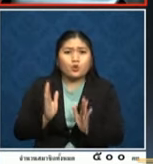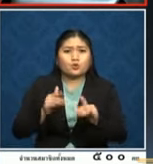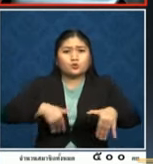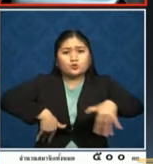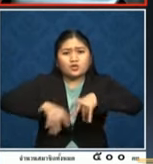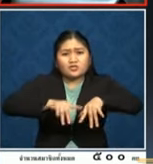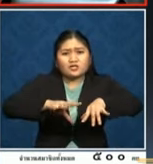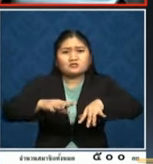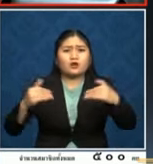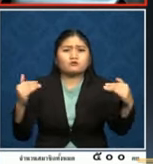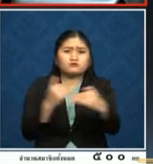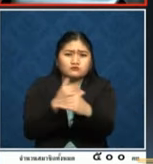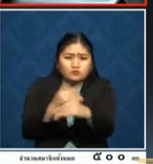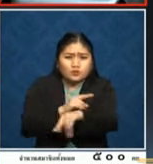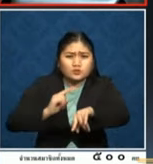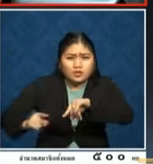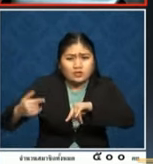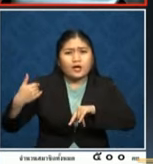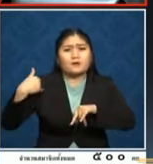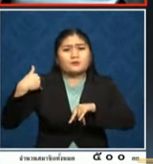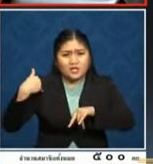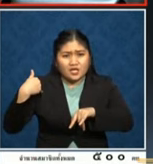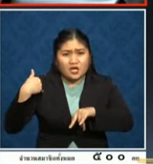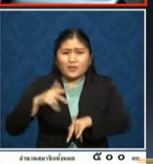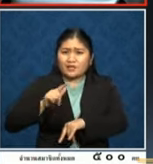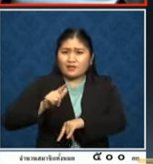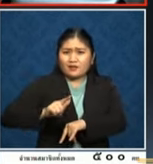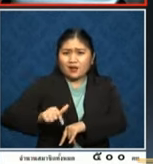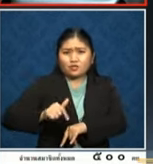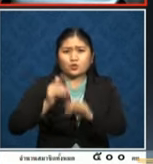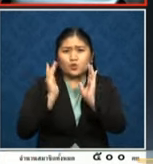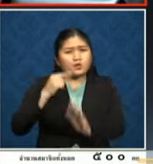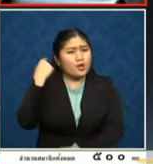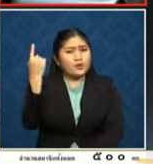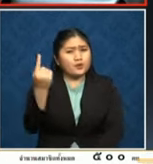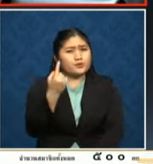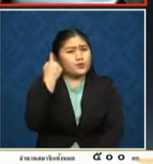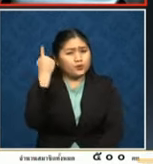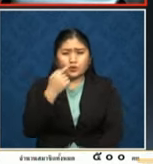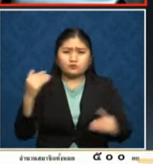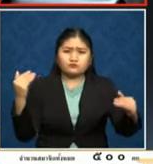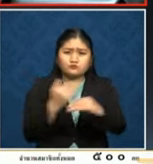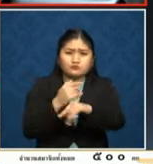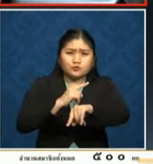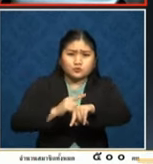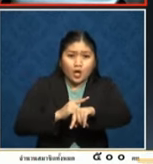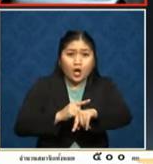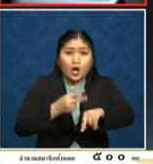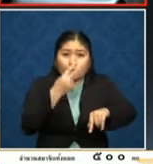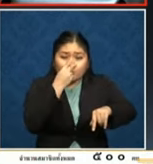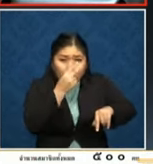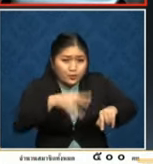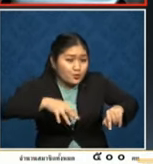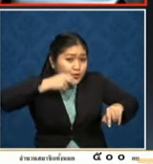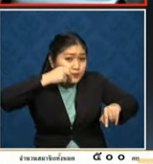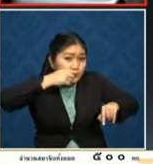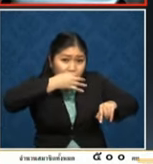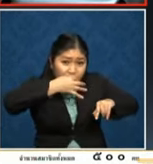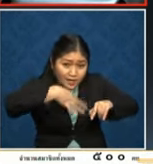มาเป็นจำนวนมากและยังเป็นถนนสายหลักที่นักท่องเที่ยวที่จะเข้าเดินทางมาชมทะเลบัวแดงที่ท่า